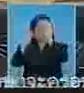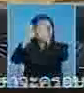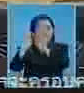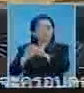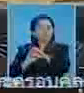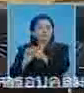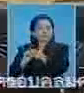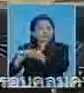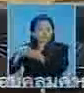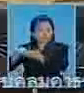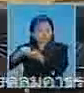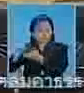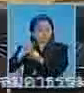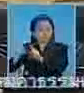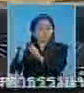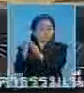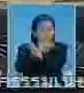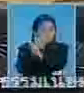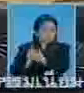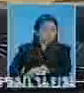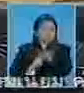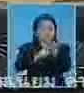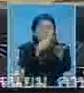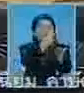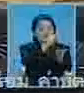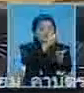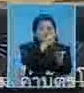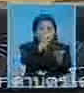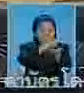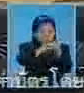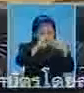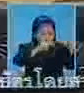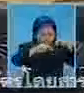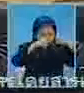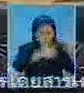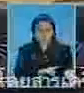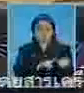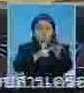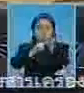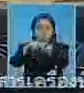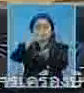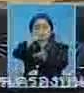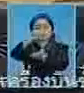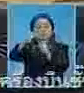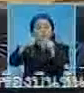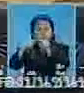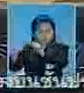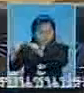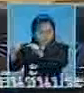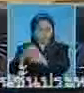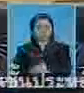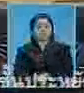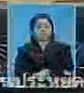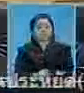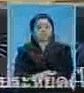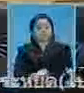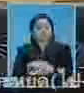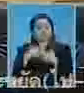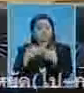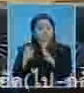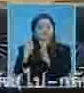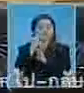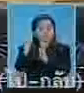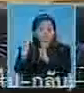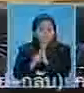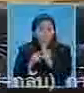ไขกลับมาให้กับคณะมนตรีพิจารณาก่อนที่คณะมนตรีจะส่งเข้ามาบรรจุเป็นวาระในสภาในส่วนของกฎหมายฉบับ